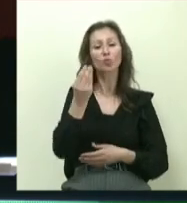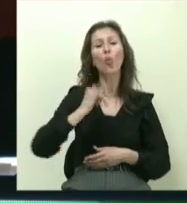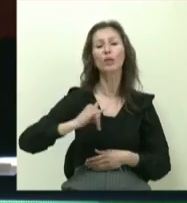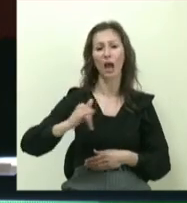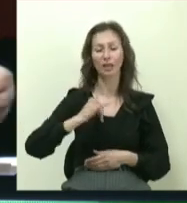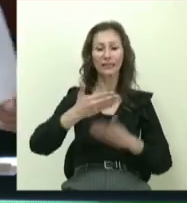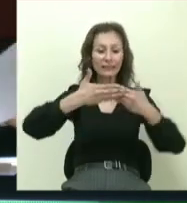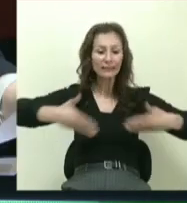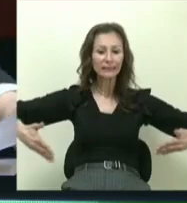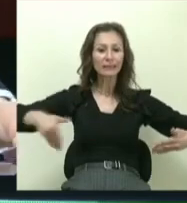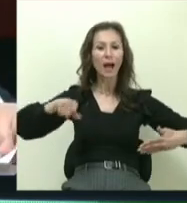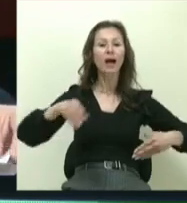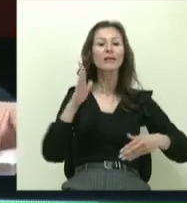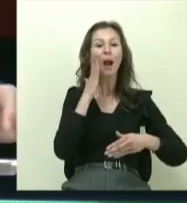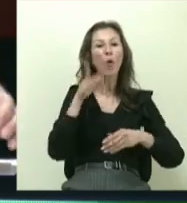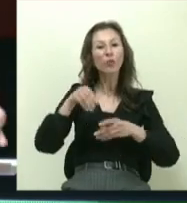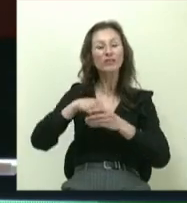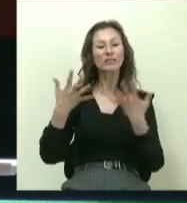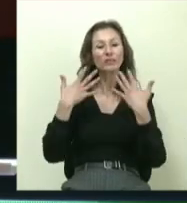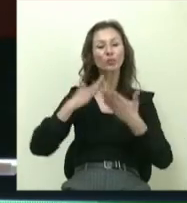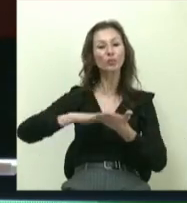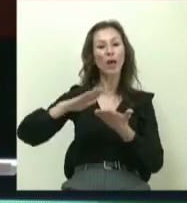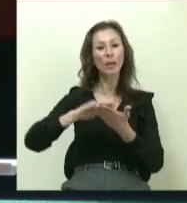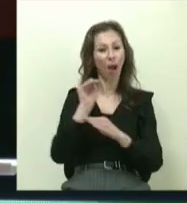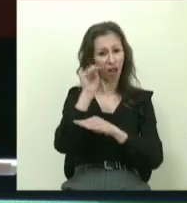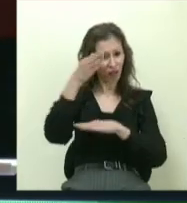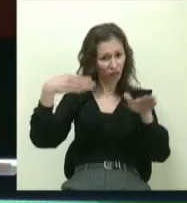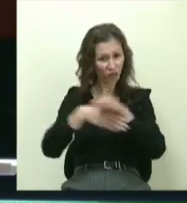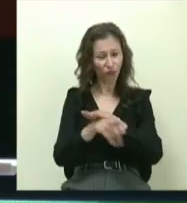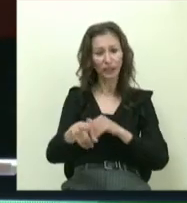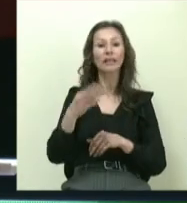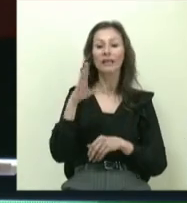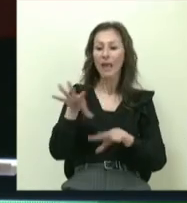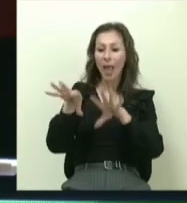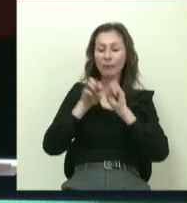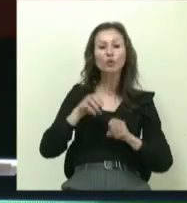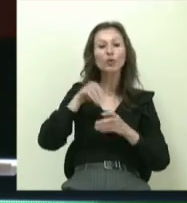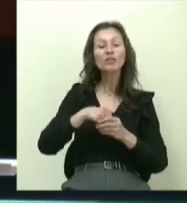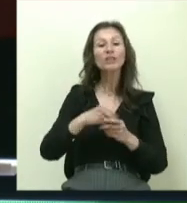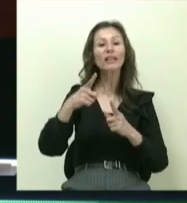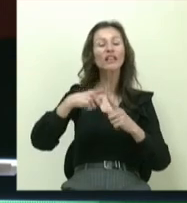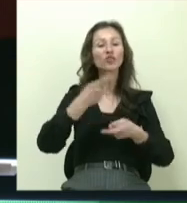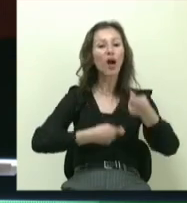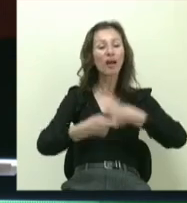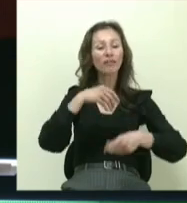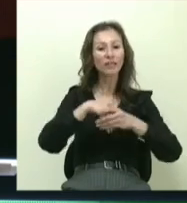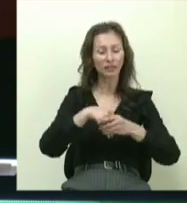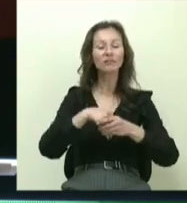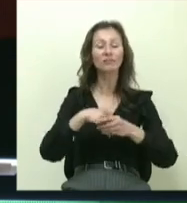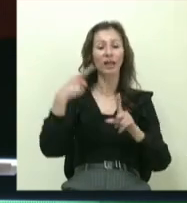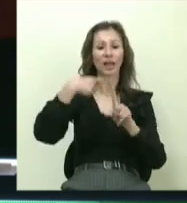yakında sınırda karbon düzenlemesini hayata geçirecekler ve emisyon ticaret piyasalarını etkinleştirecekler